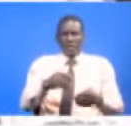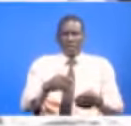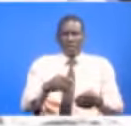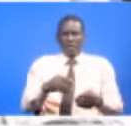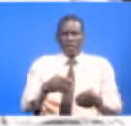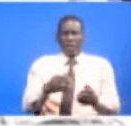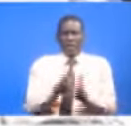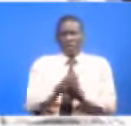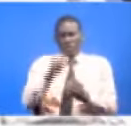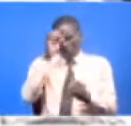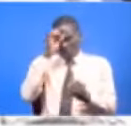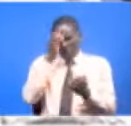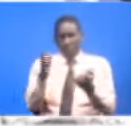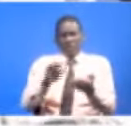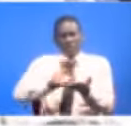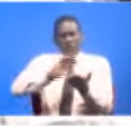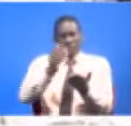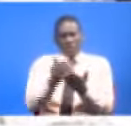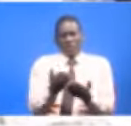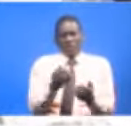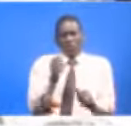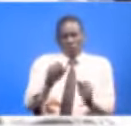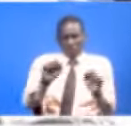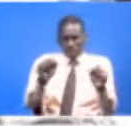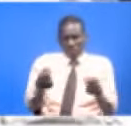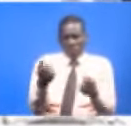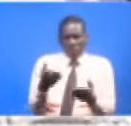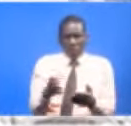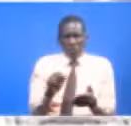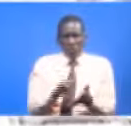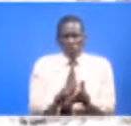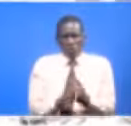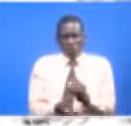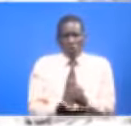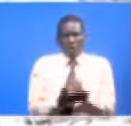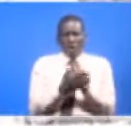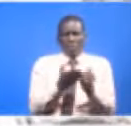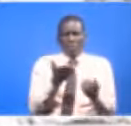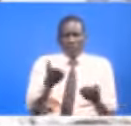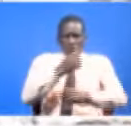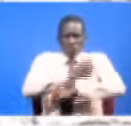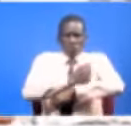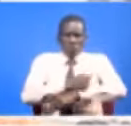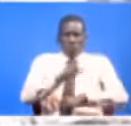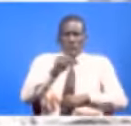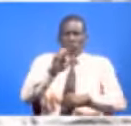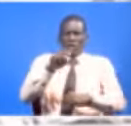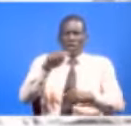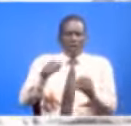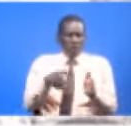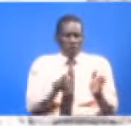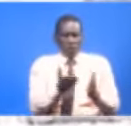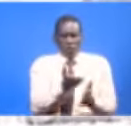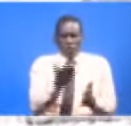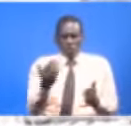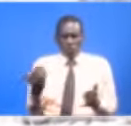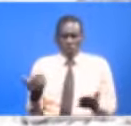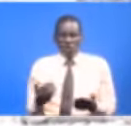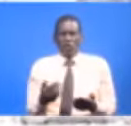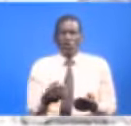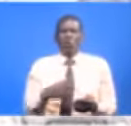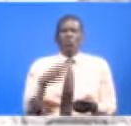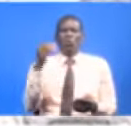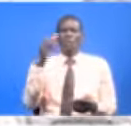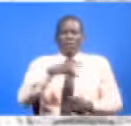na mfuko ambao kwa wataweka kando ili washulikie shule hizi za Tana River, hawa watoto wapate kurudi